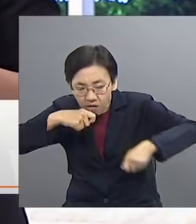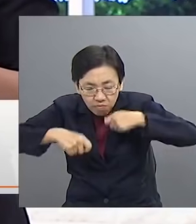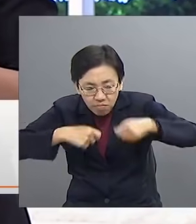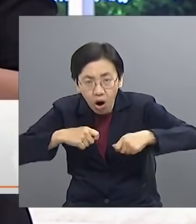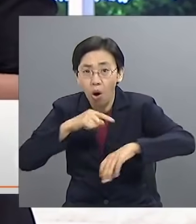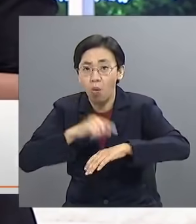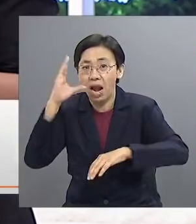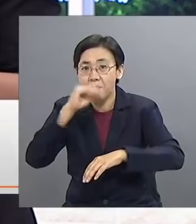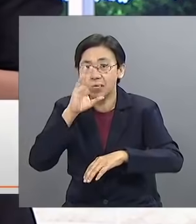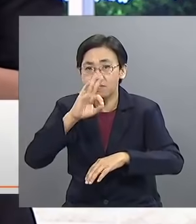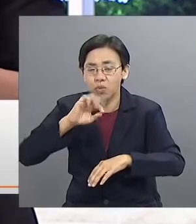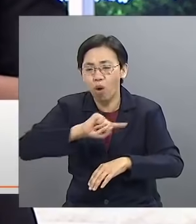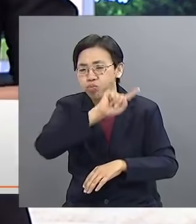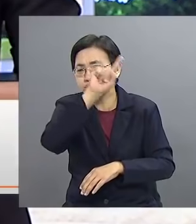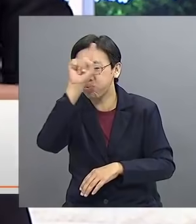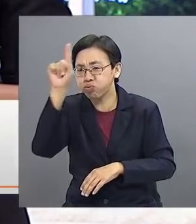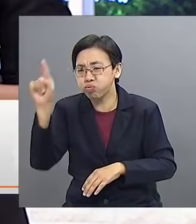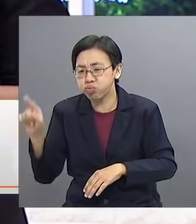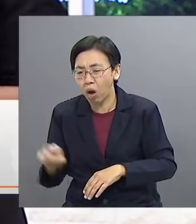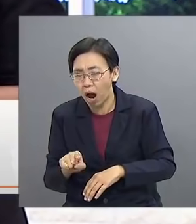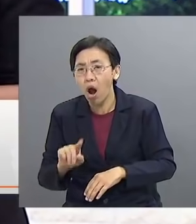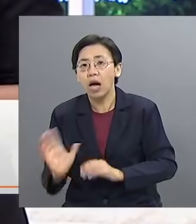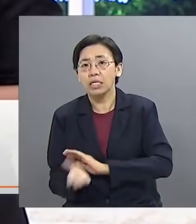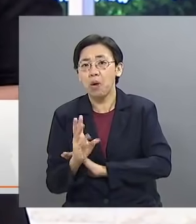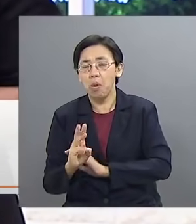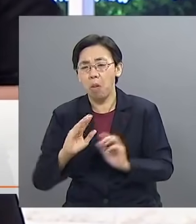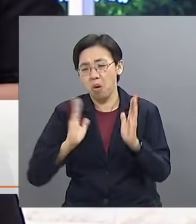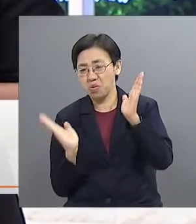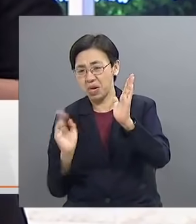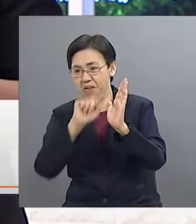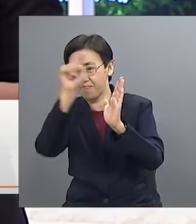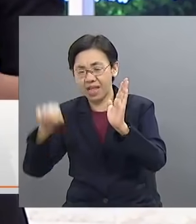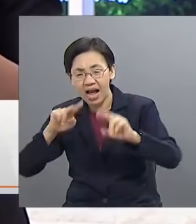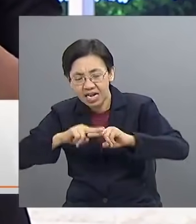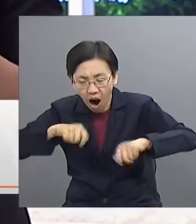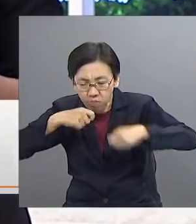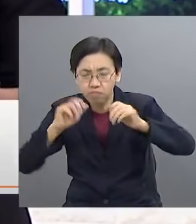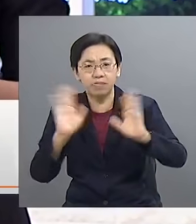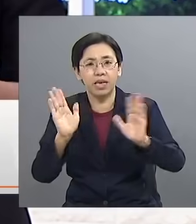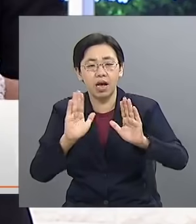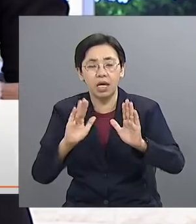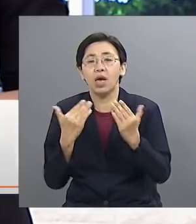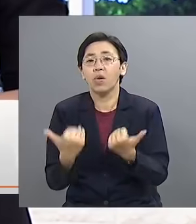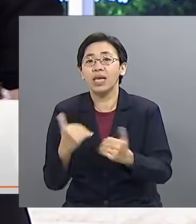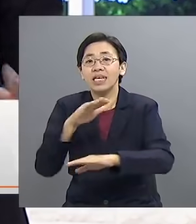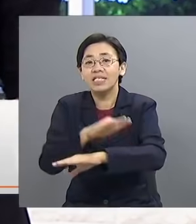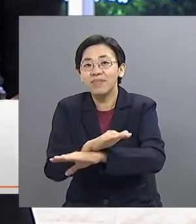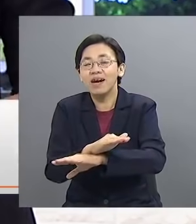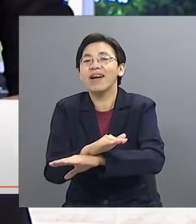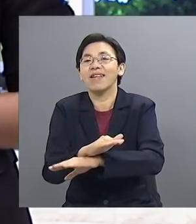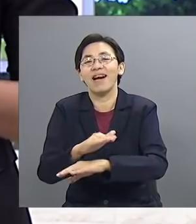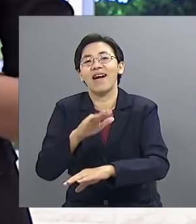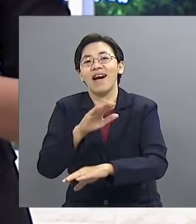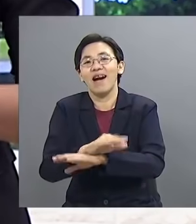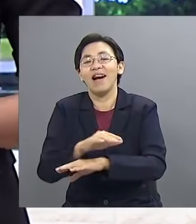นถึง6 โมงเช้านะคะล่าสุดอย่างที่สำนักงานเขตหลัก4ค่ะมีการลงพื้นที่ประชาสัมพันธ์ผู้ประกอบการร้านรวง